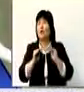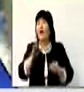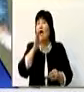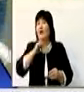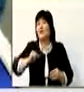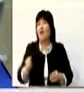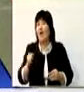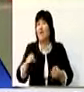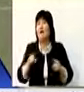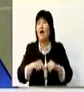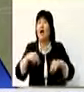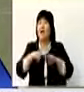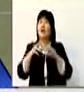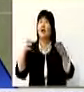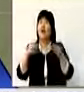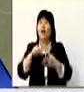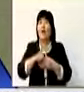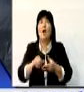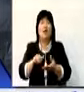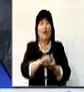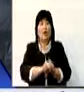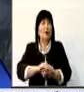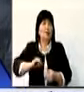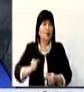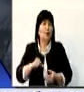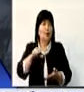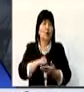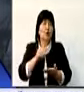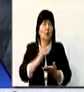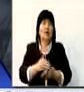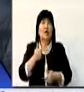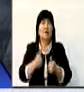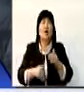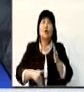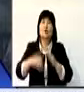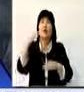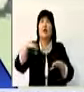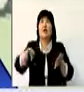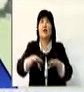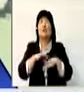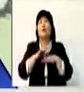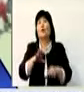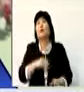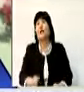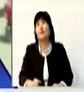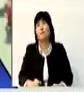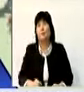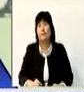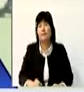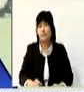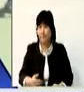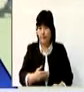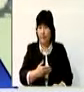замандастар Астана командасы қатысты. Татулық пен достықтың үлгісін көрсеткен бәсеке жоғары дәрежеде өтті. Бұл енді